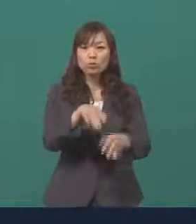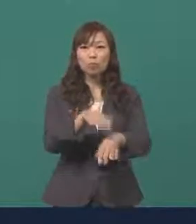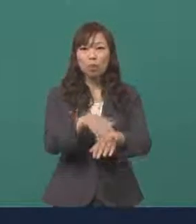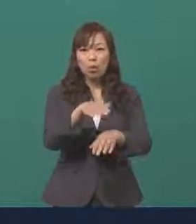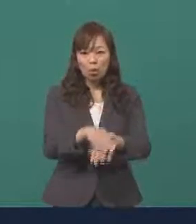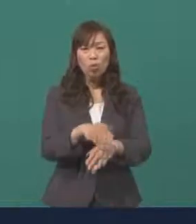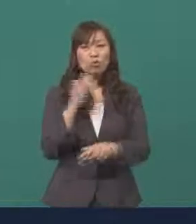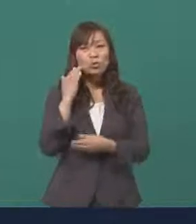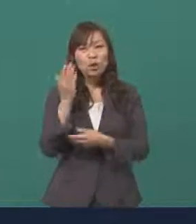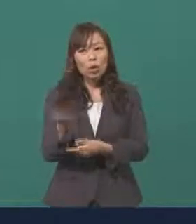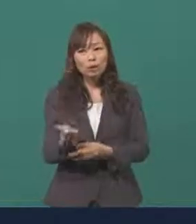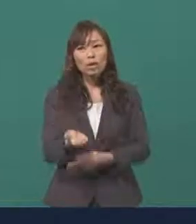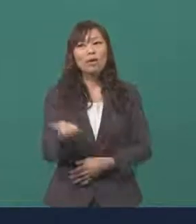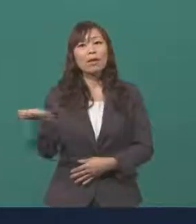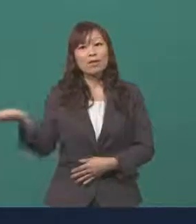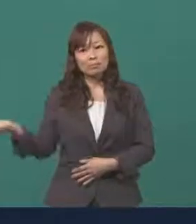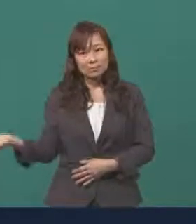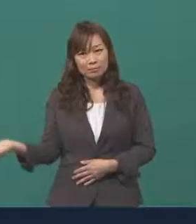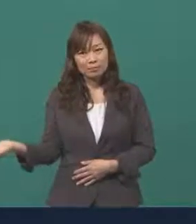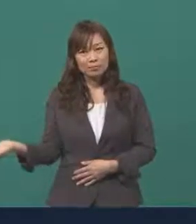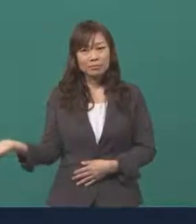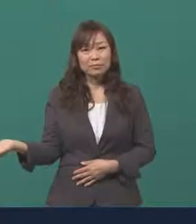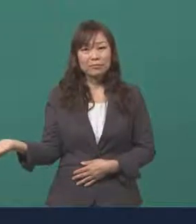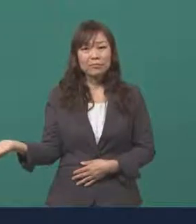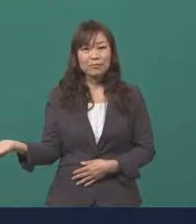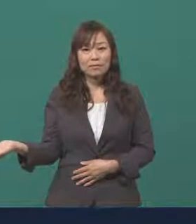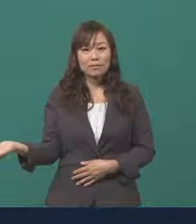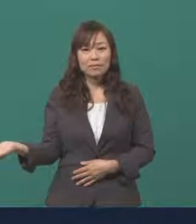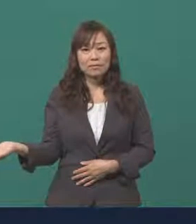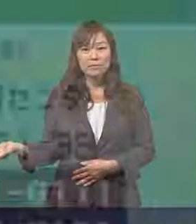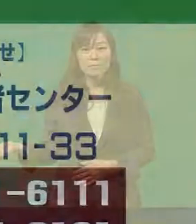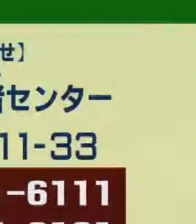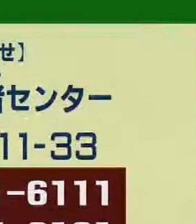申し込み方法についてや問い合わせはご覧のところまで。